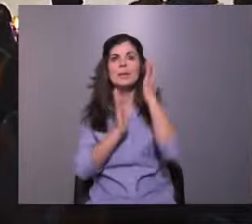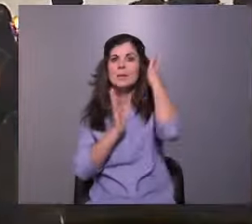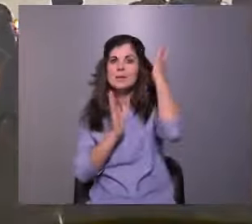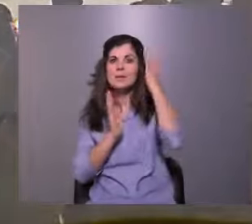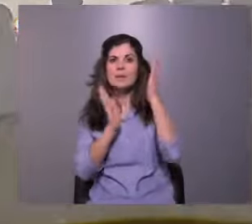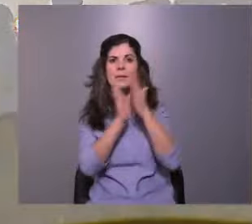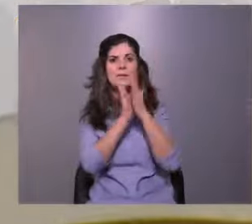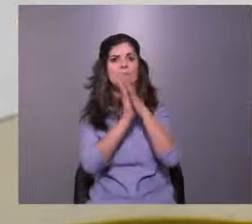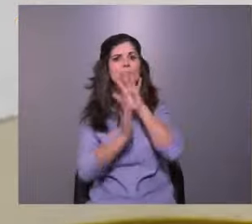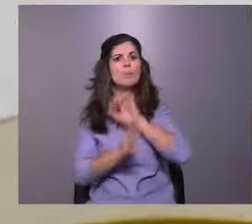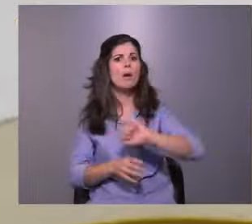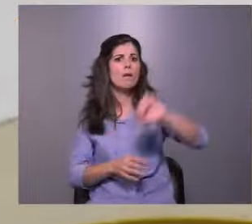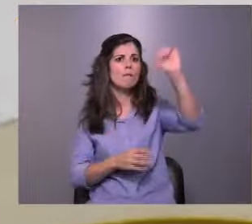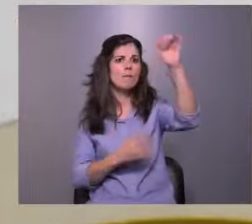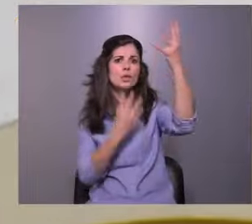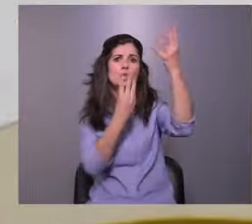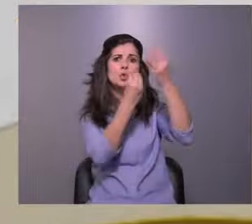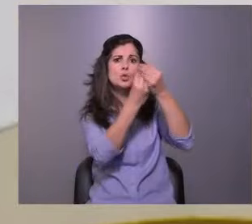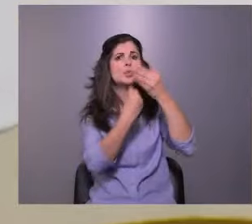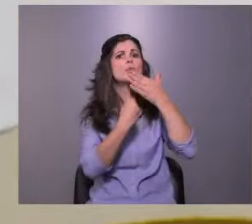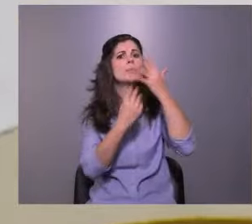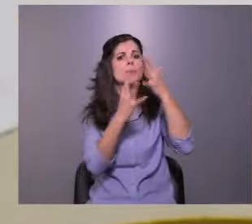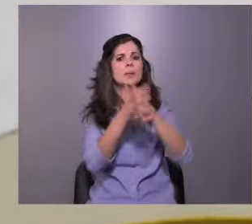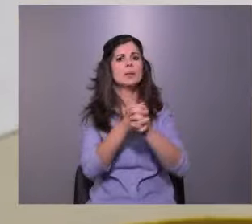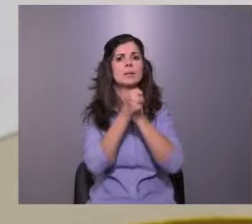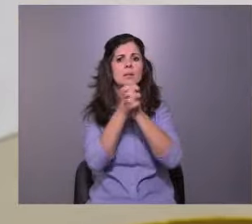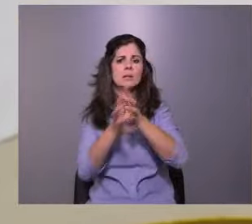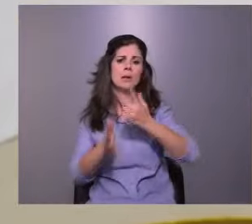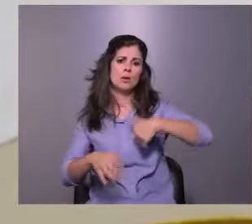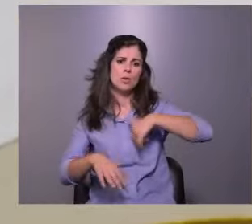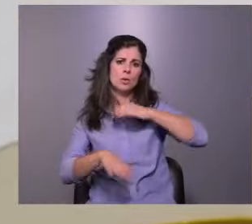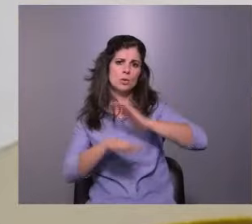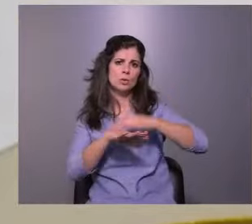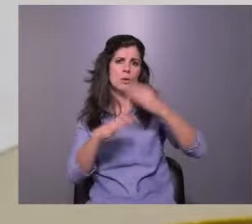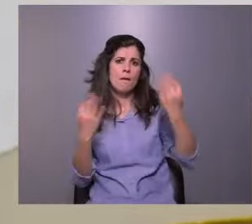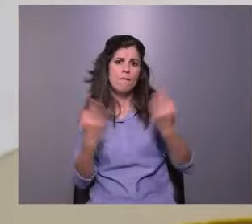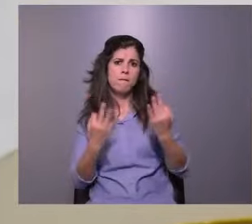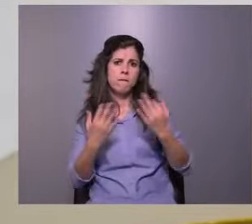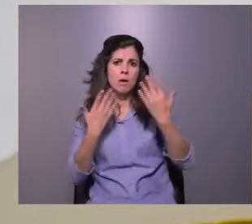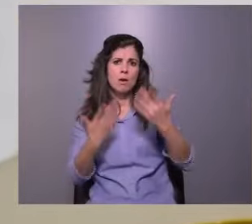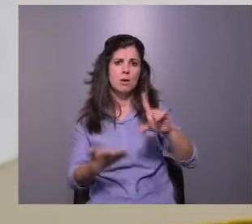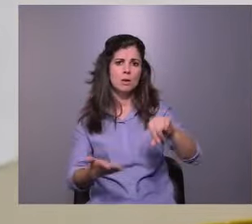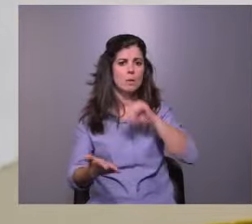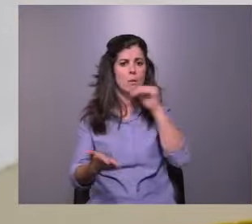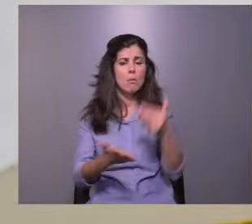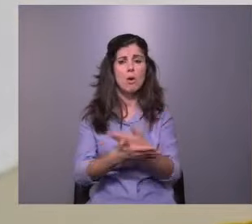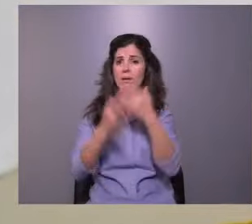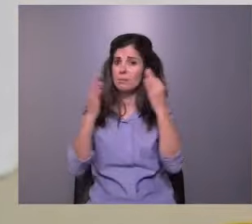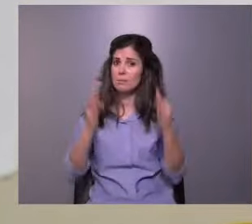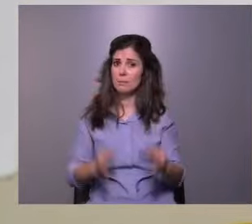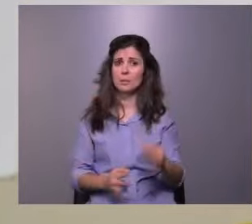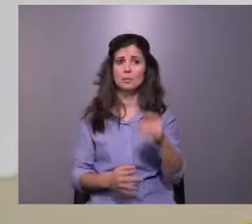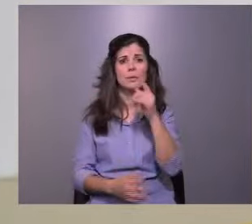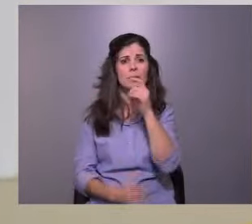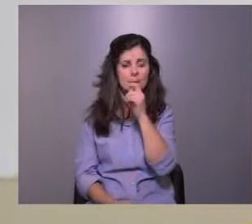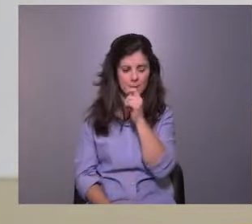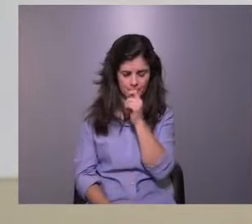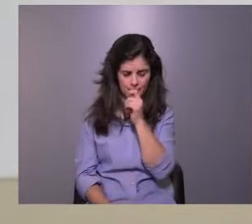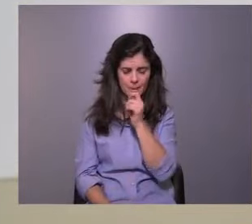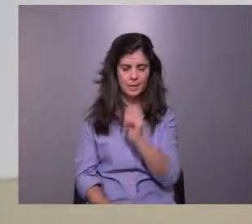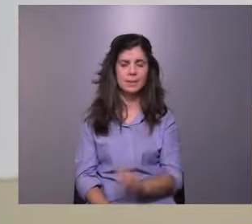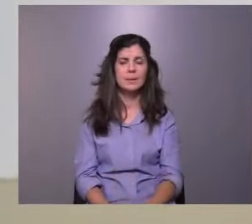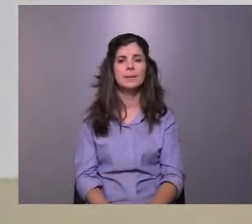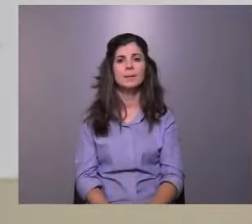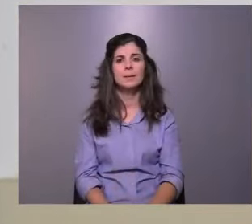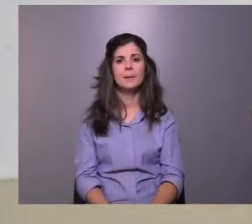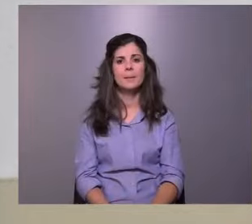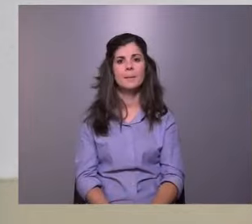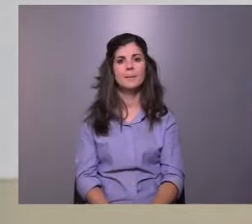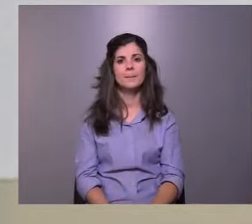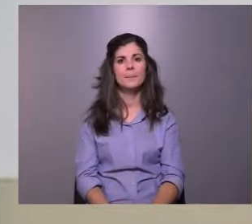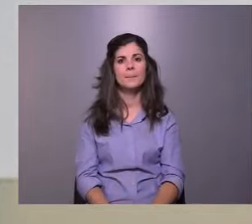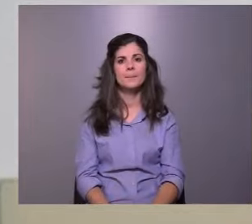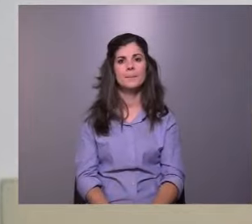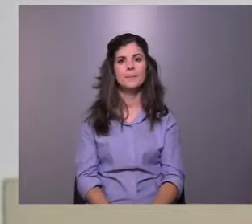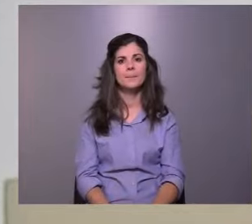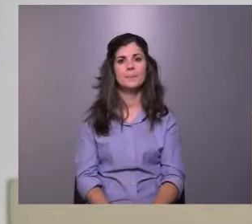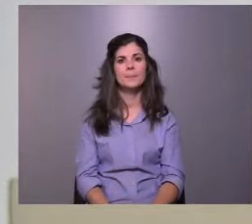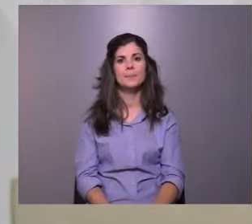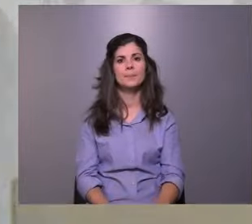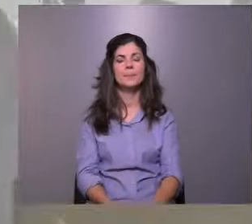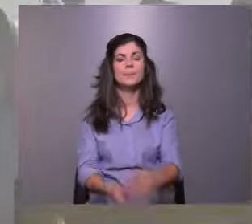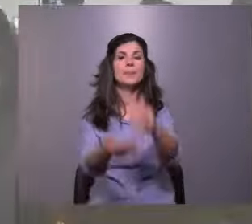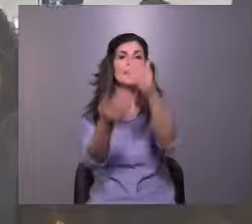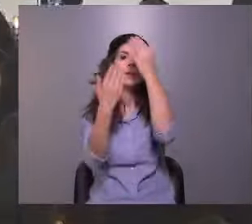Zdrowaś Maryjo, łaski pełna, Pan z Tobą, błogosławionaś Ty między niewiastami